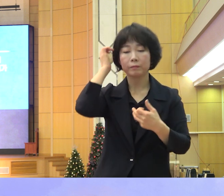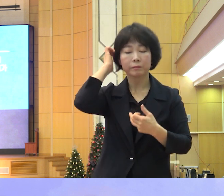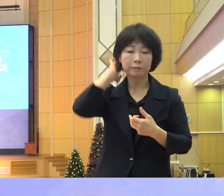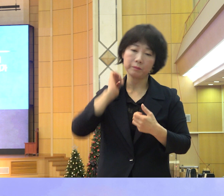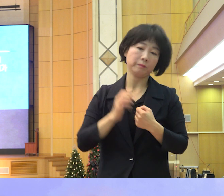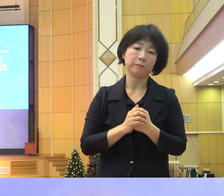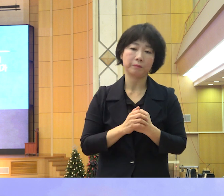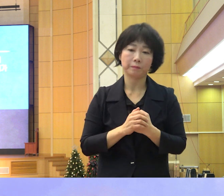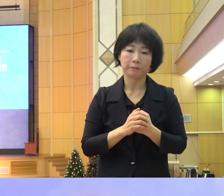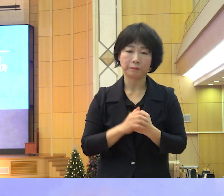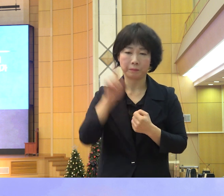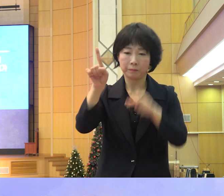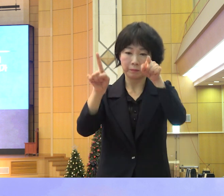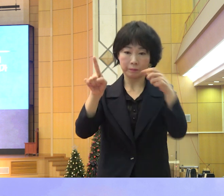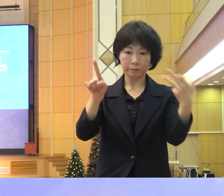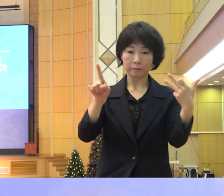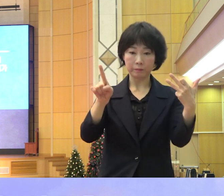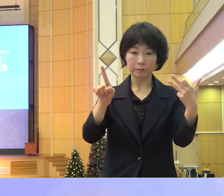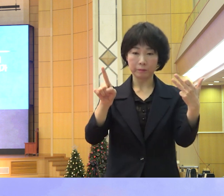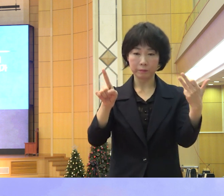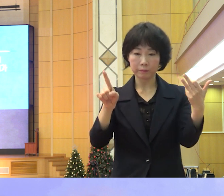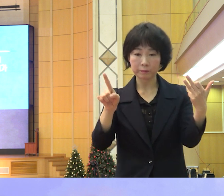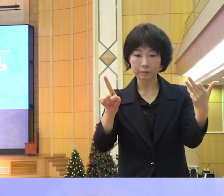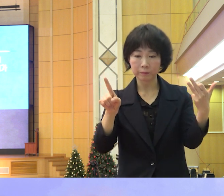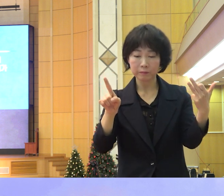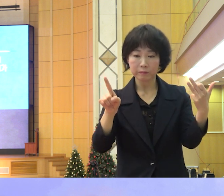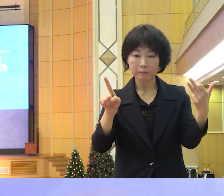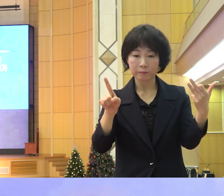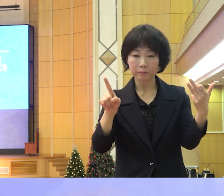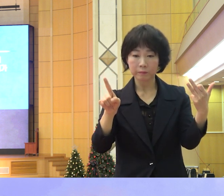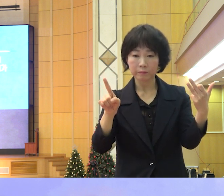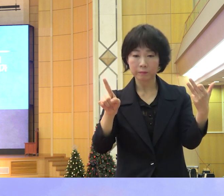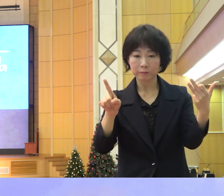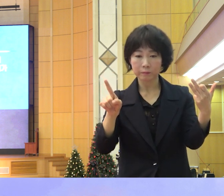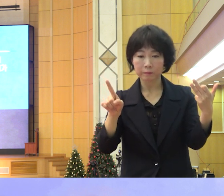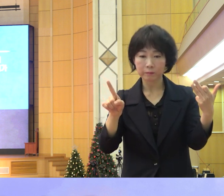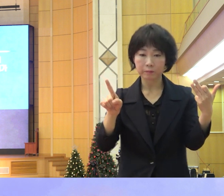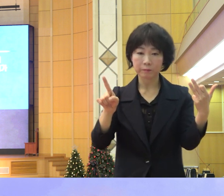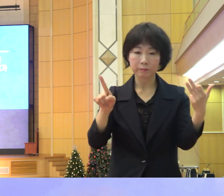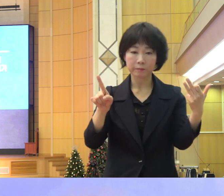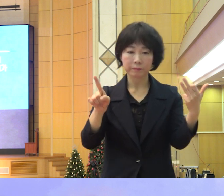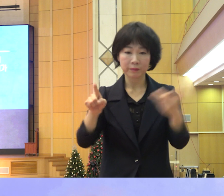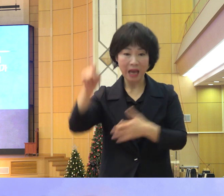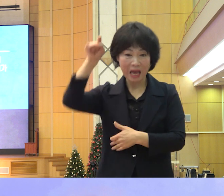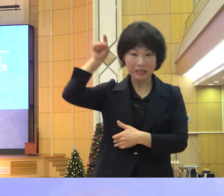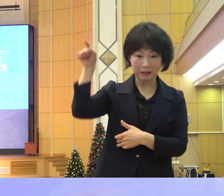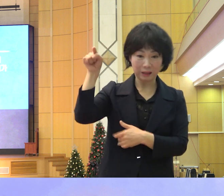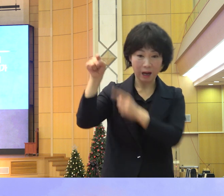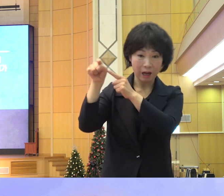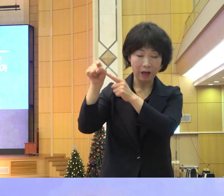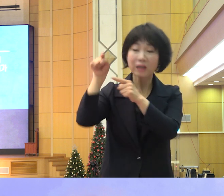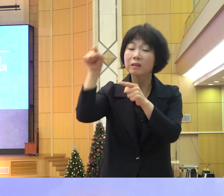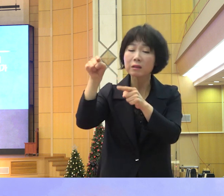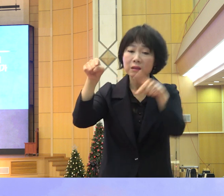야고보서 1장 18절 371페이지 보니까 그가